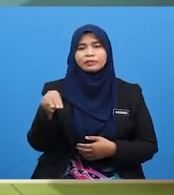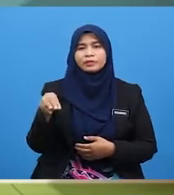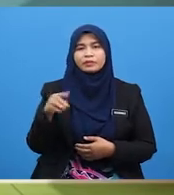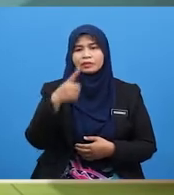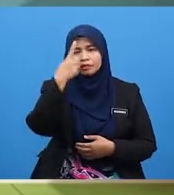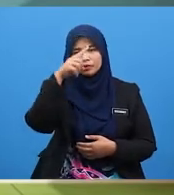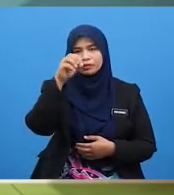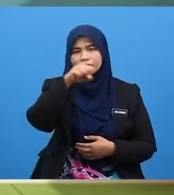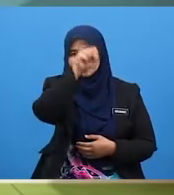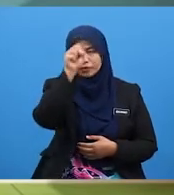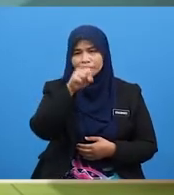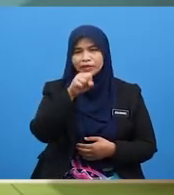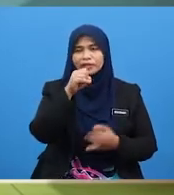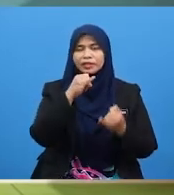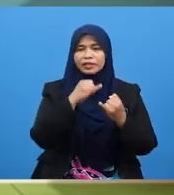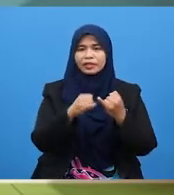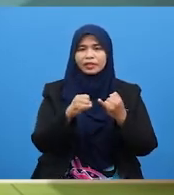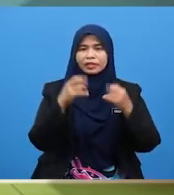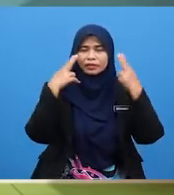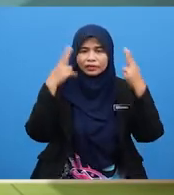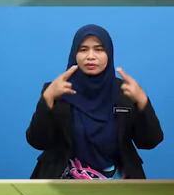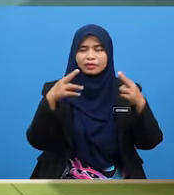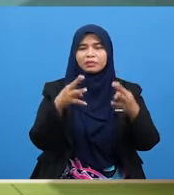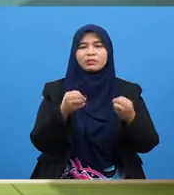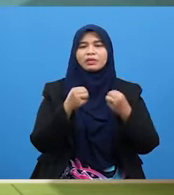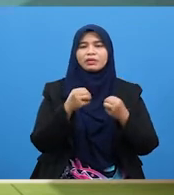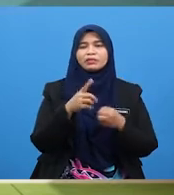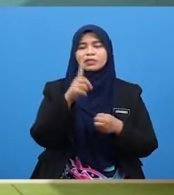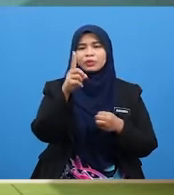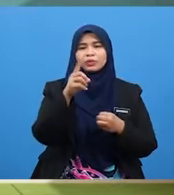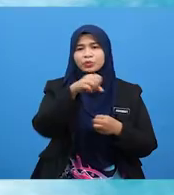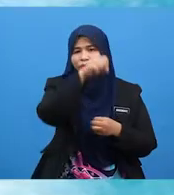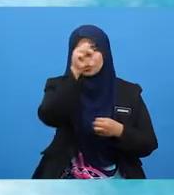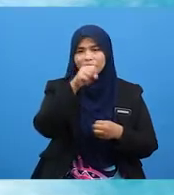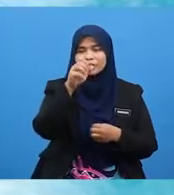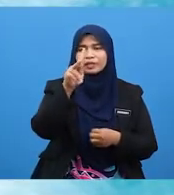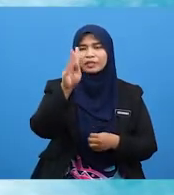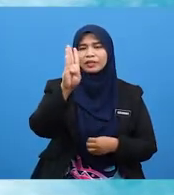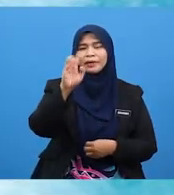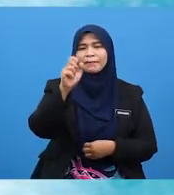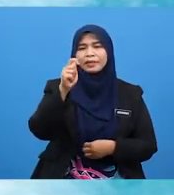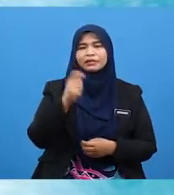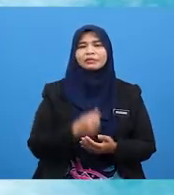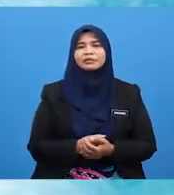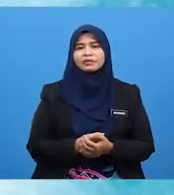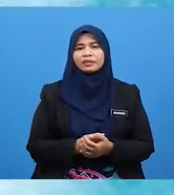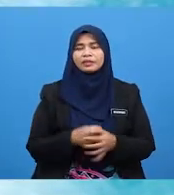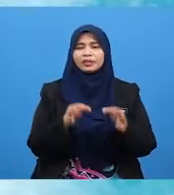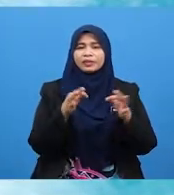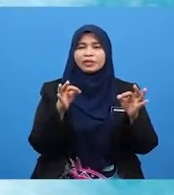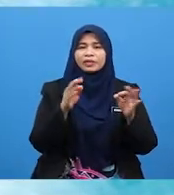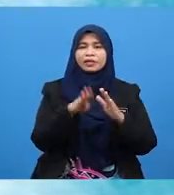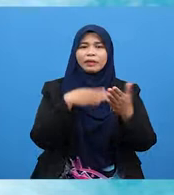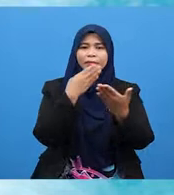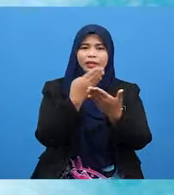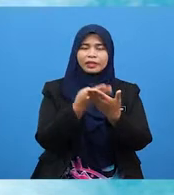Murid-murid, untuk soalan terakhir ini, Ustazah ingin ajukan satu soalan kebat. Bolehkah kamu huraikan